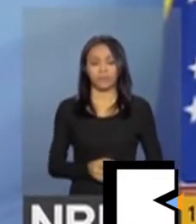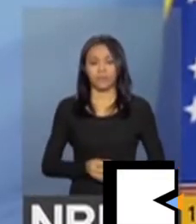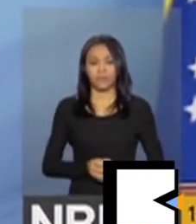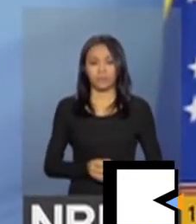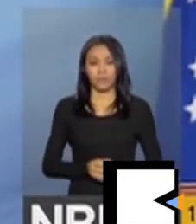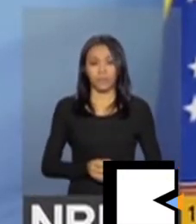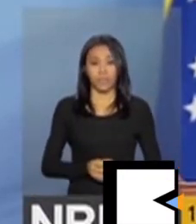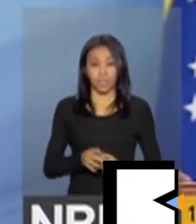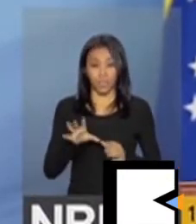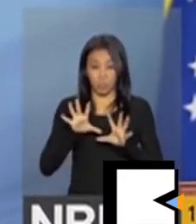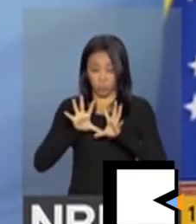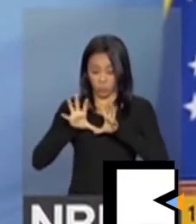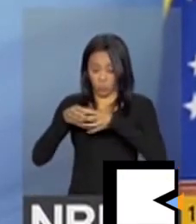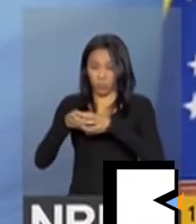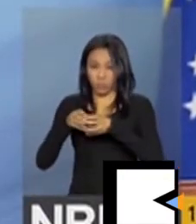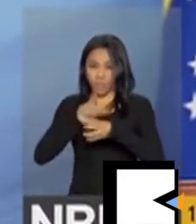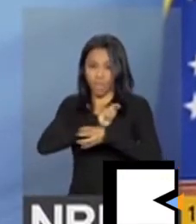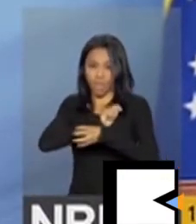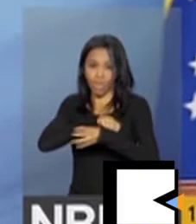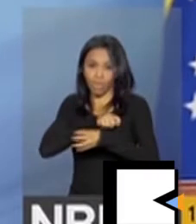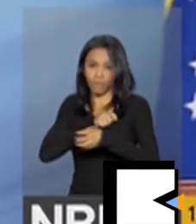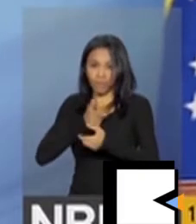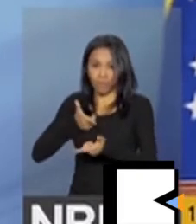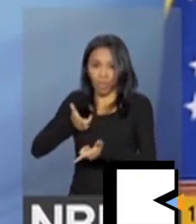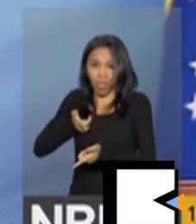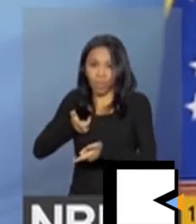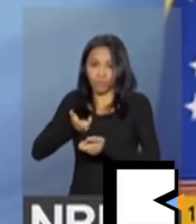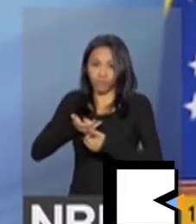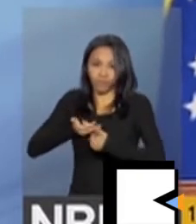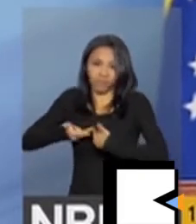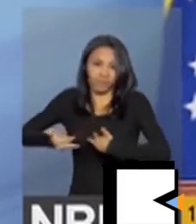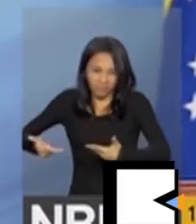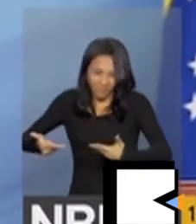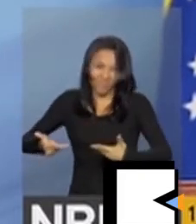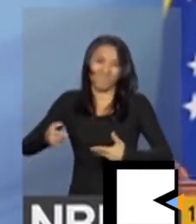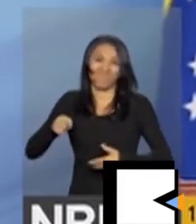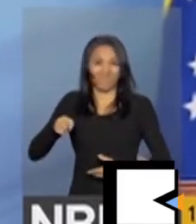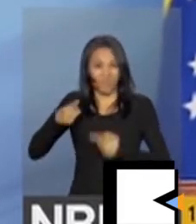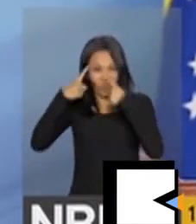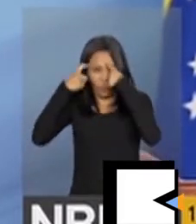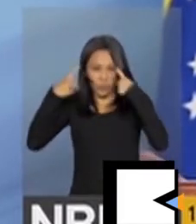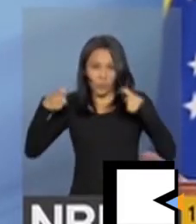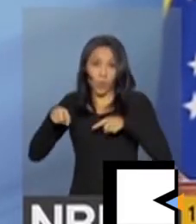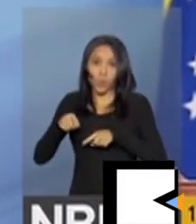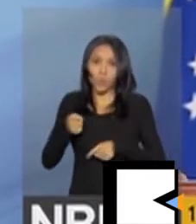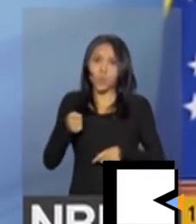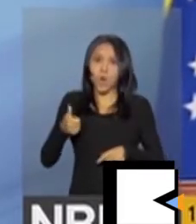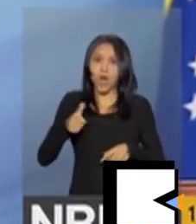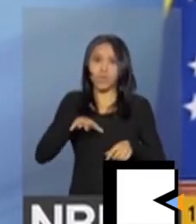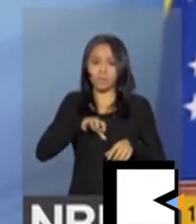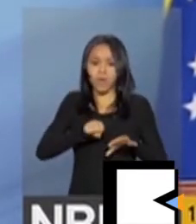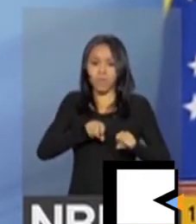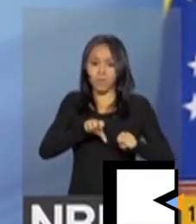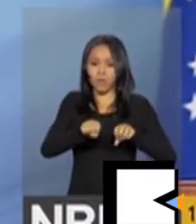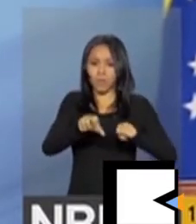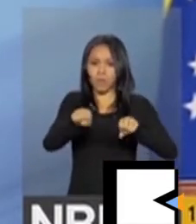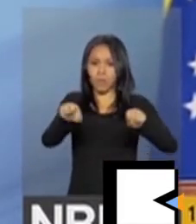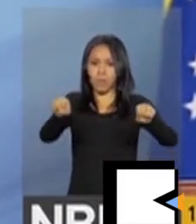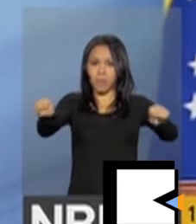O crime organizado. ရဲတပ်ဖွဲ့နဲ့စစ်စင်ရေးလုပ်နေချိန်မှာစစ်သားတွေကပြစ်မှုကျူးလွန်ခဲ့ရင်လေ